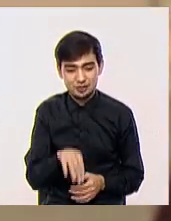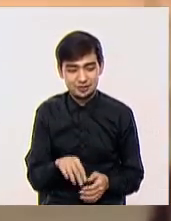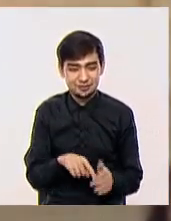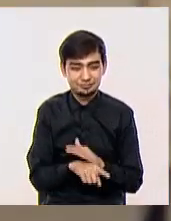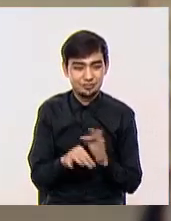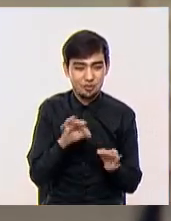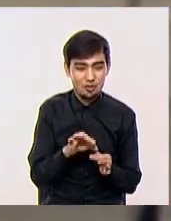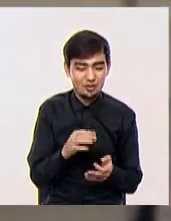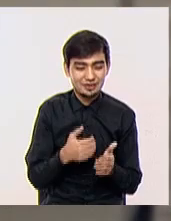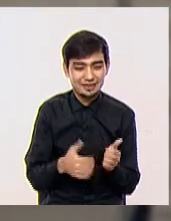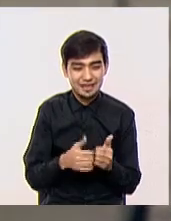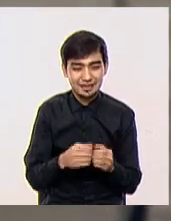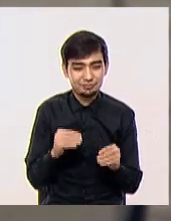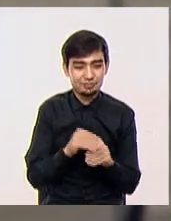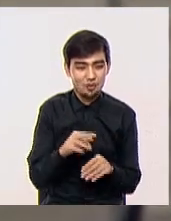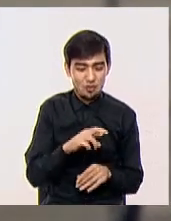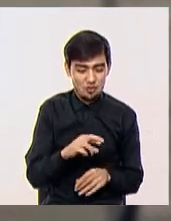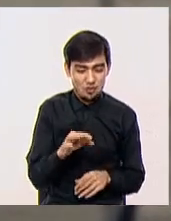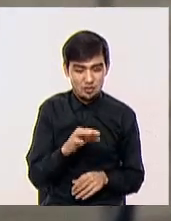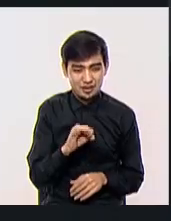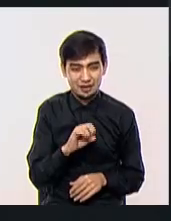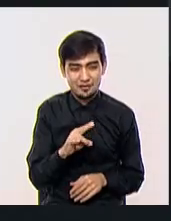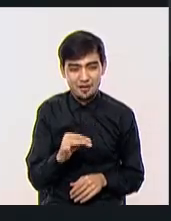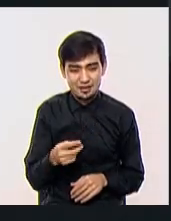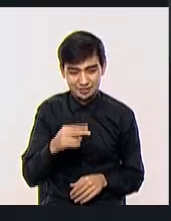сыйақы мөлшерлемесі еліміздегі инфляцияны баса алмайды.